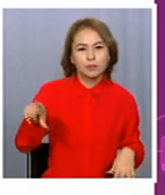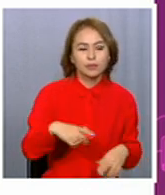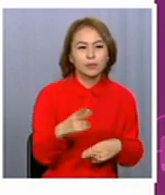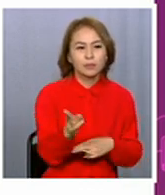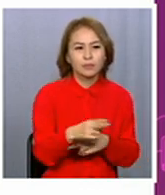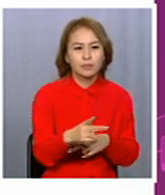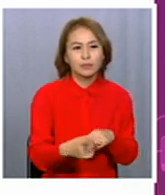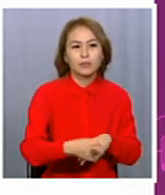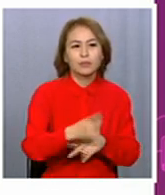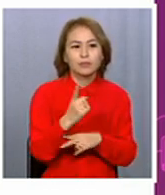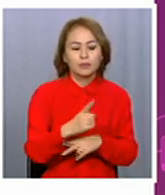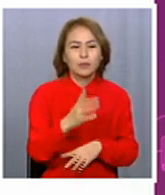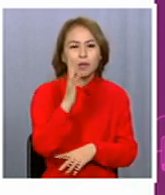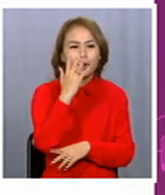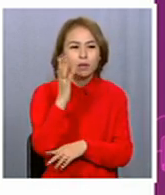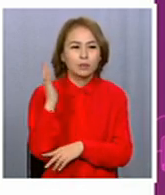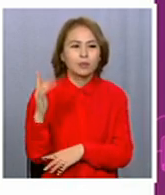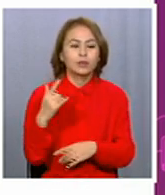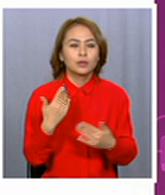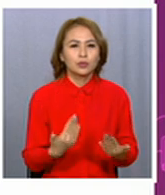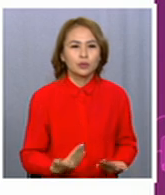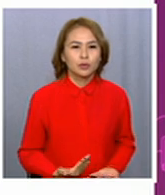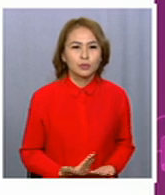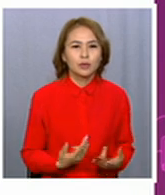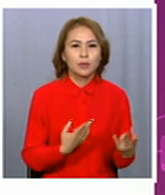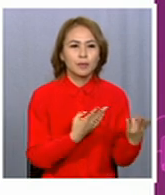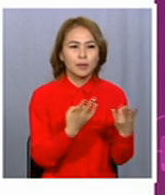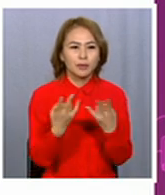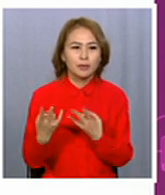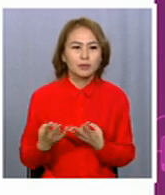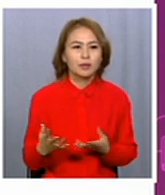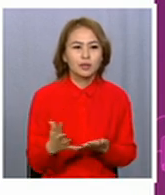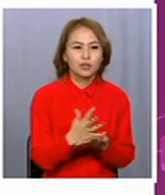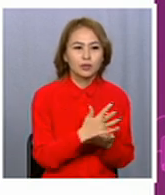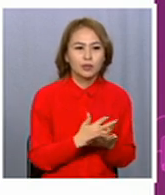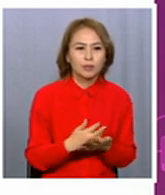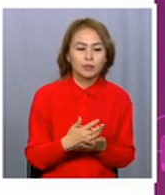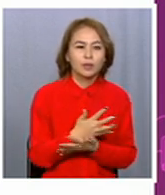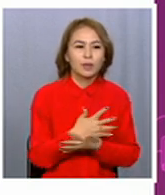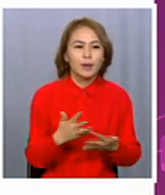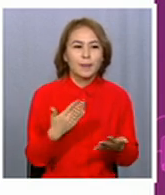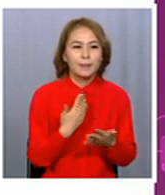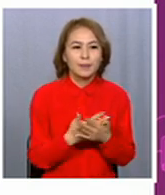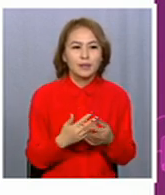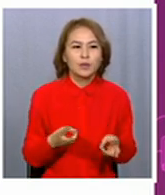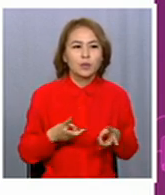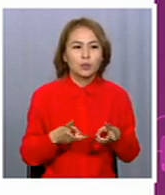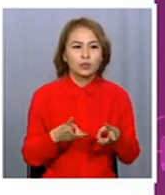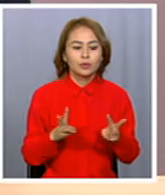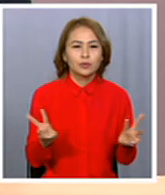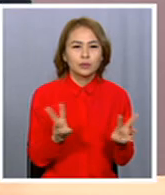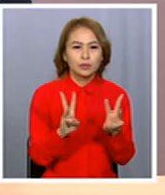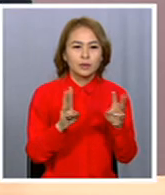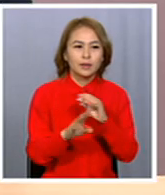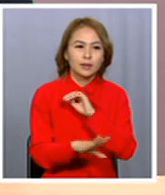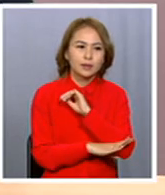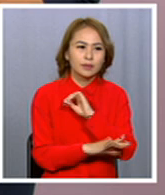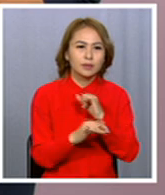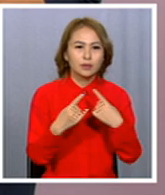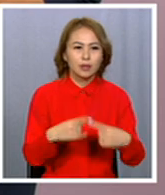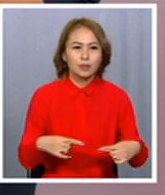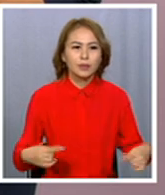ауласақ, орманымыздан тұрмыстық материалдарды алады екенбіз. Мәселен, от жағуға ағаш тағы басқа